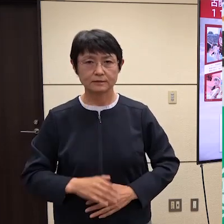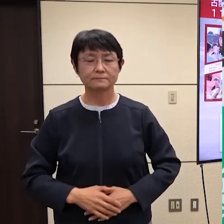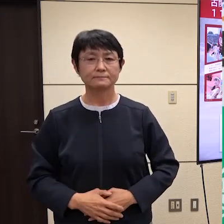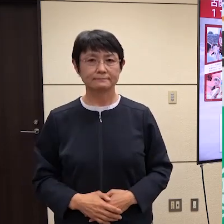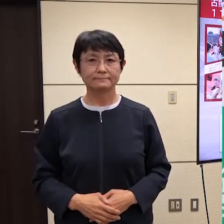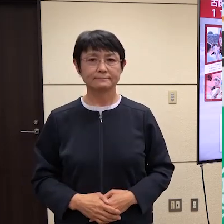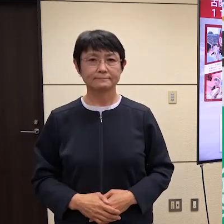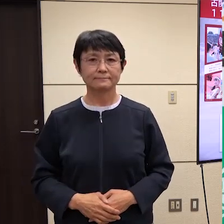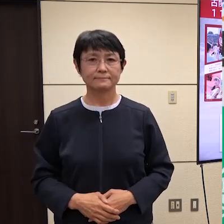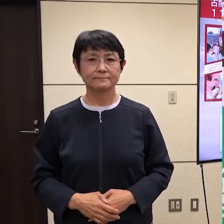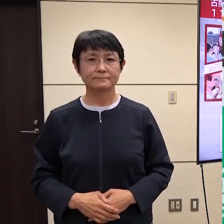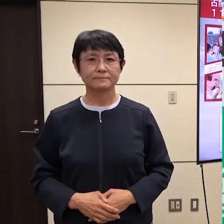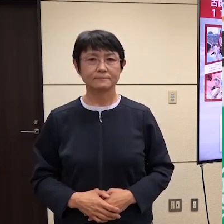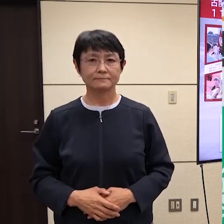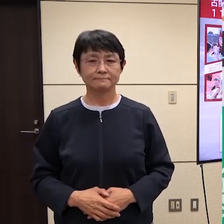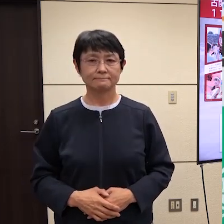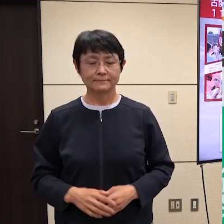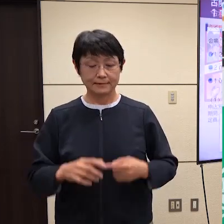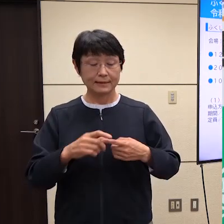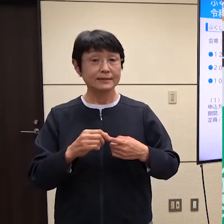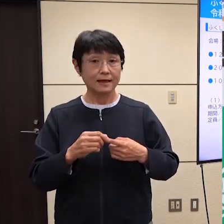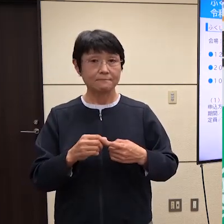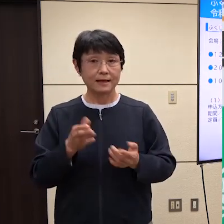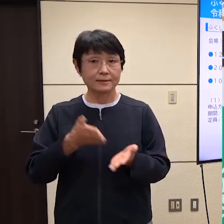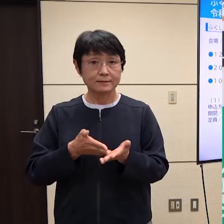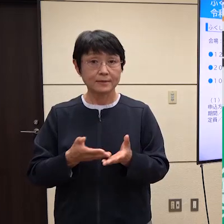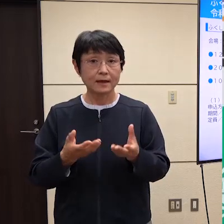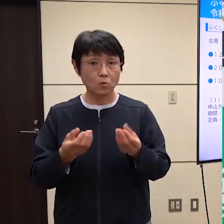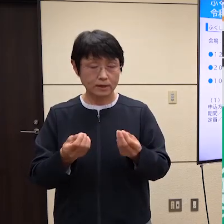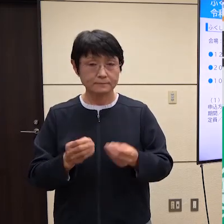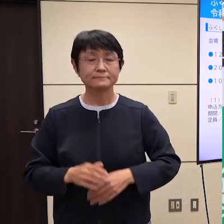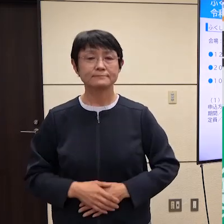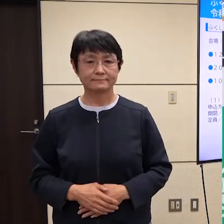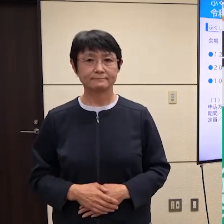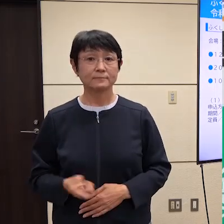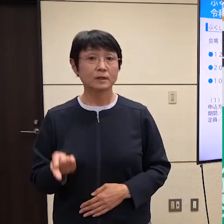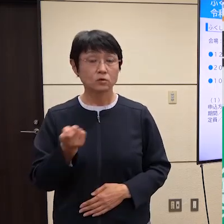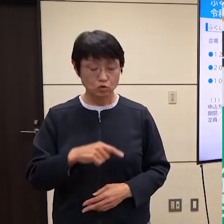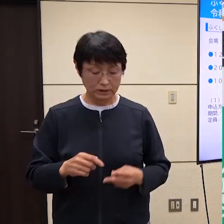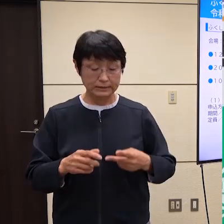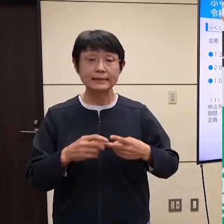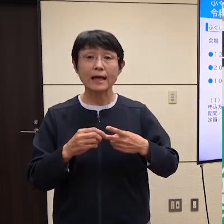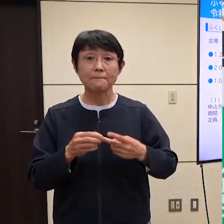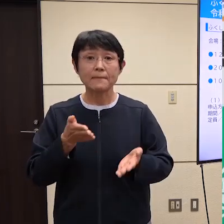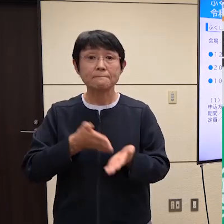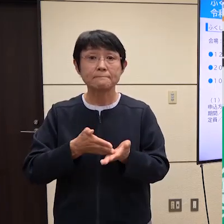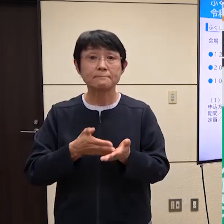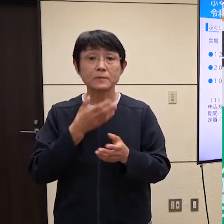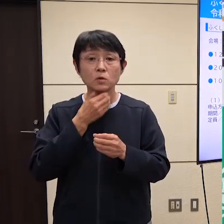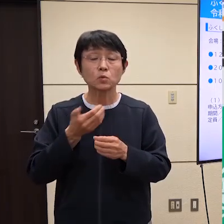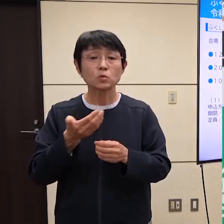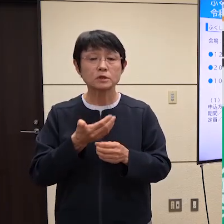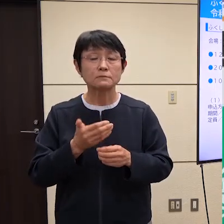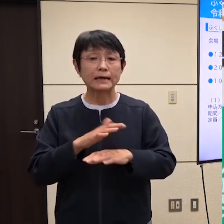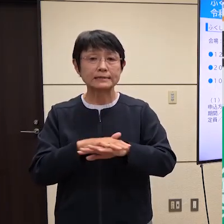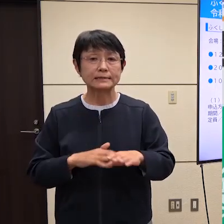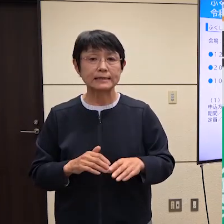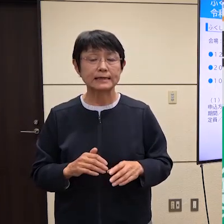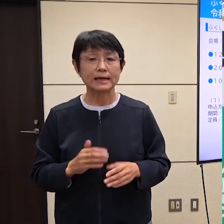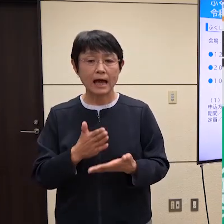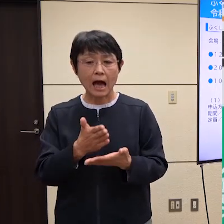。1点目は以上であります。続いて2点目、福島シティハーフマラ